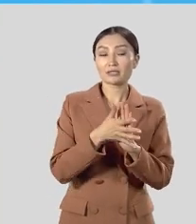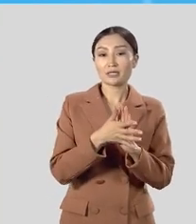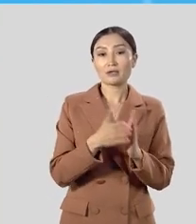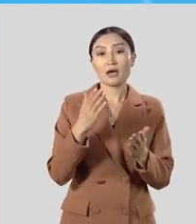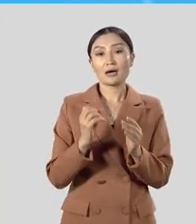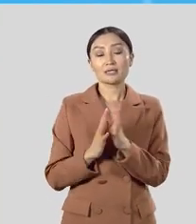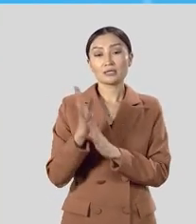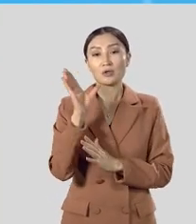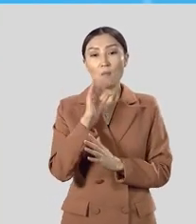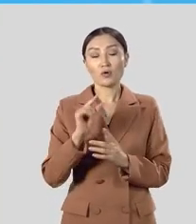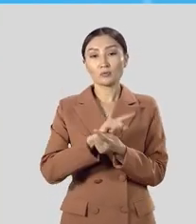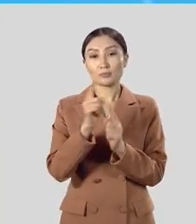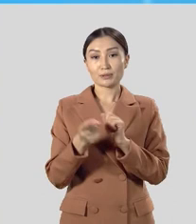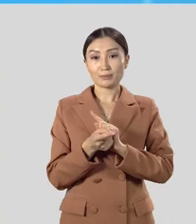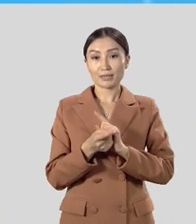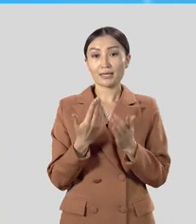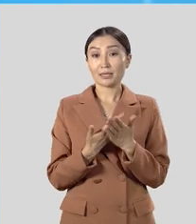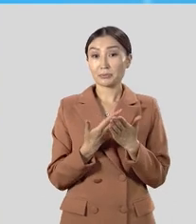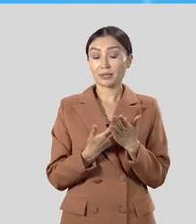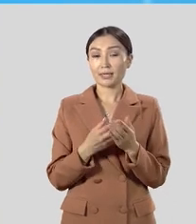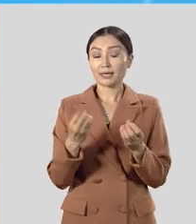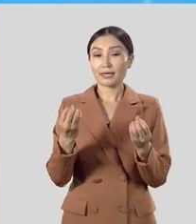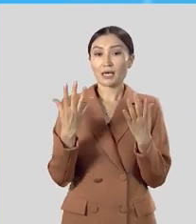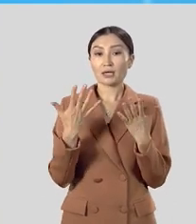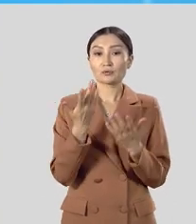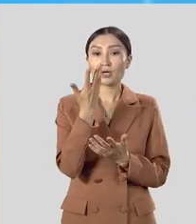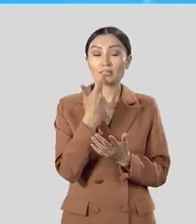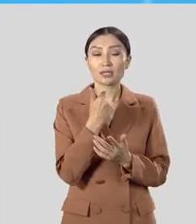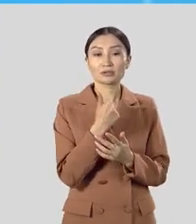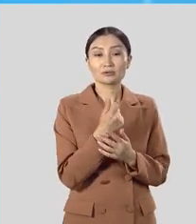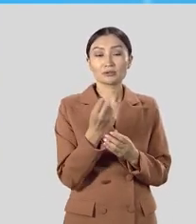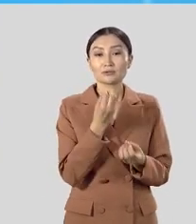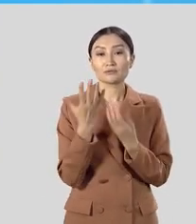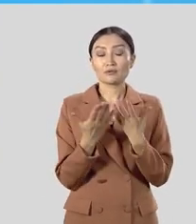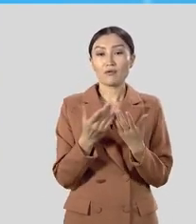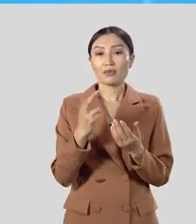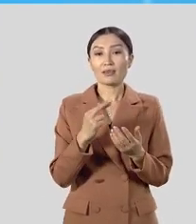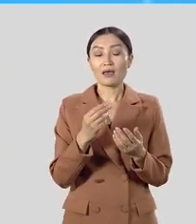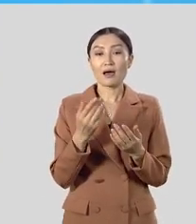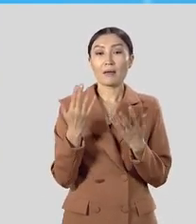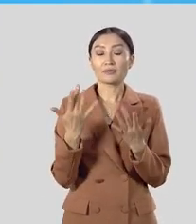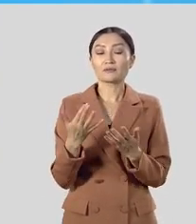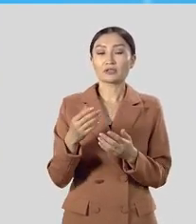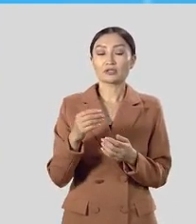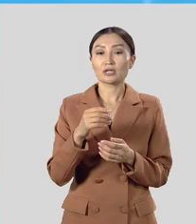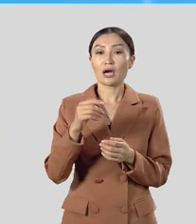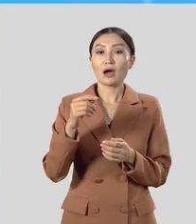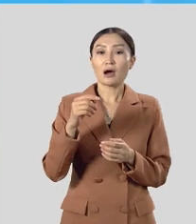иметь следующие приспособления. Например, яркую окраску цветов для привлечения насекомых у